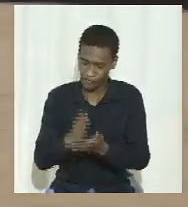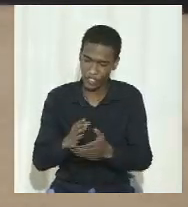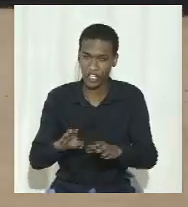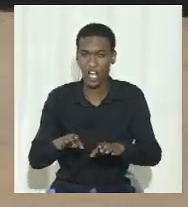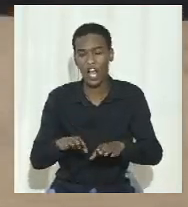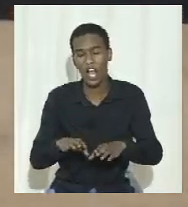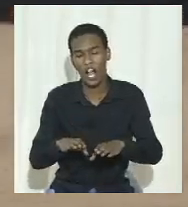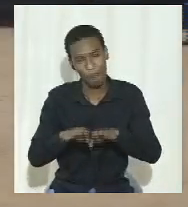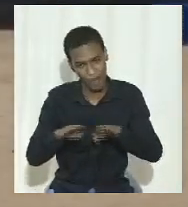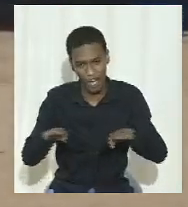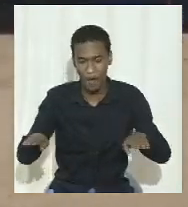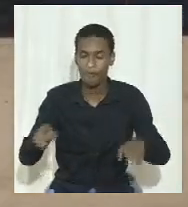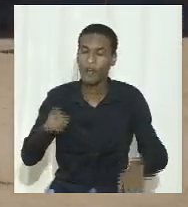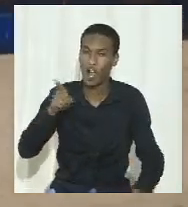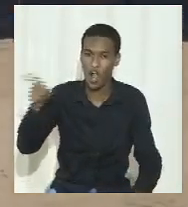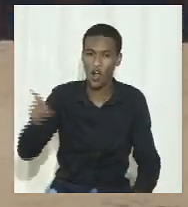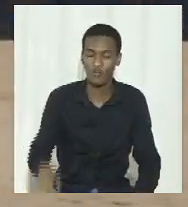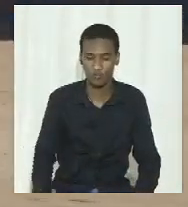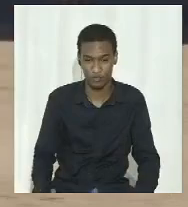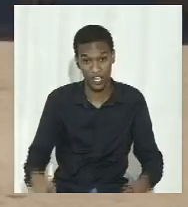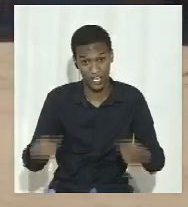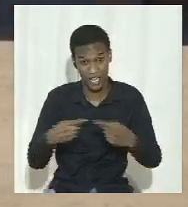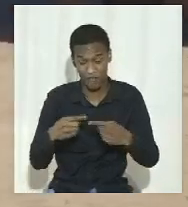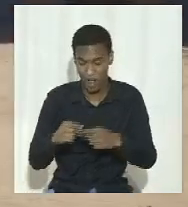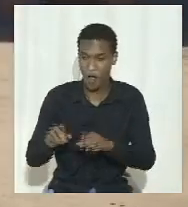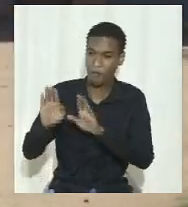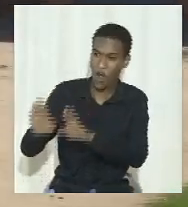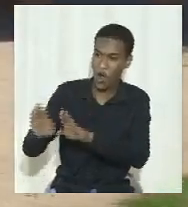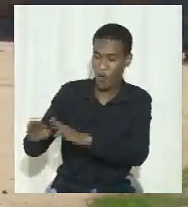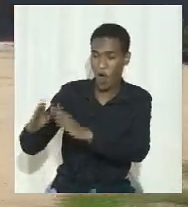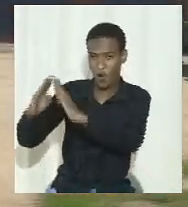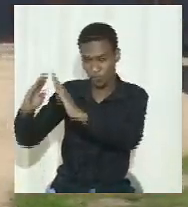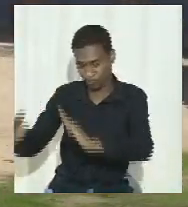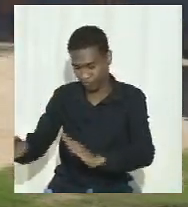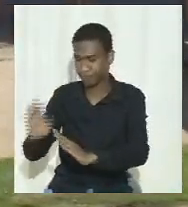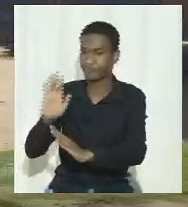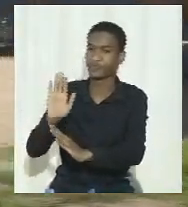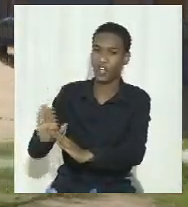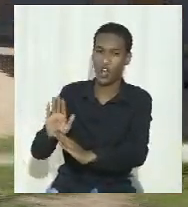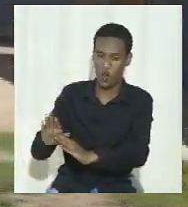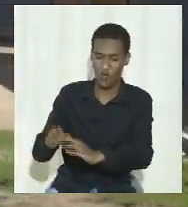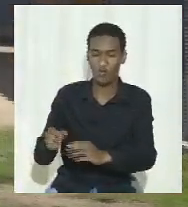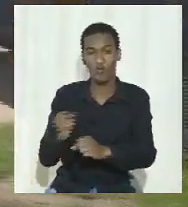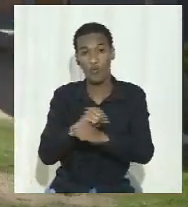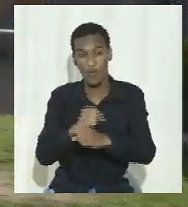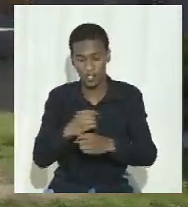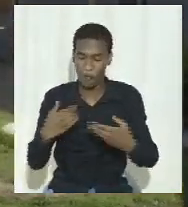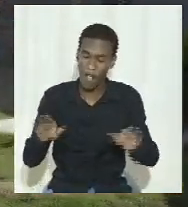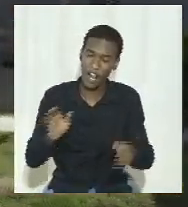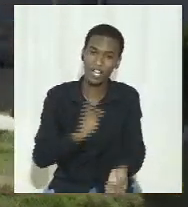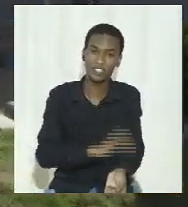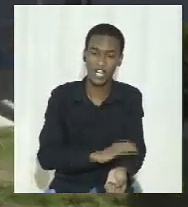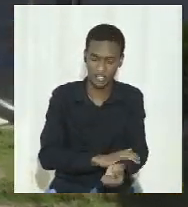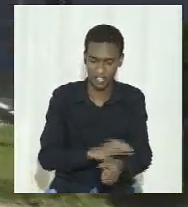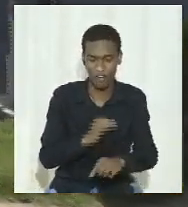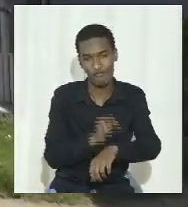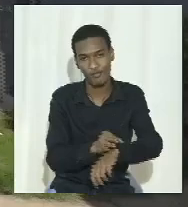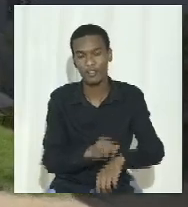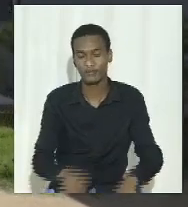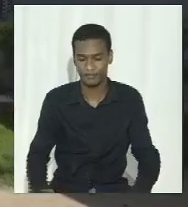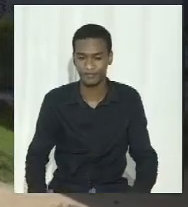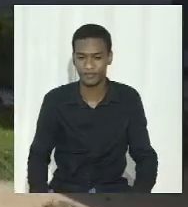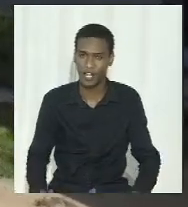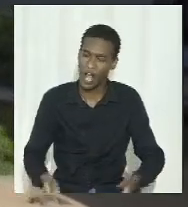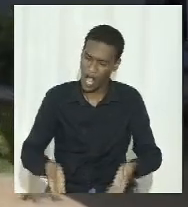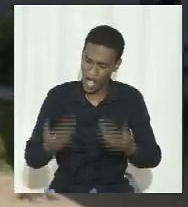ny ankizy fa tsy mivoaka eny an-tokotany izy. Alamina sy arindra izany ny fivoahana mankany amin'ny toilette. Afaka